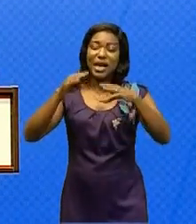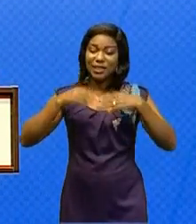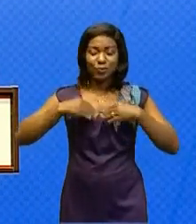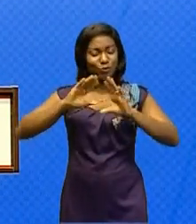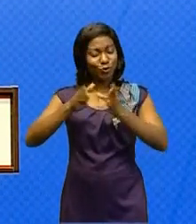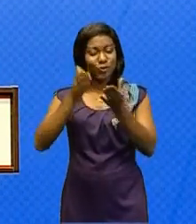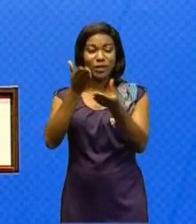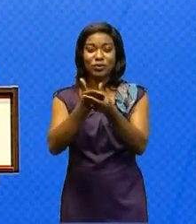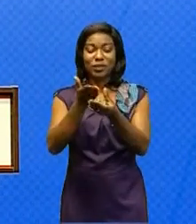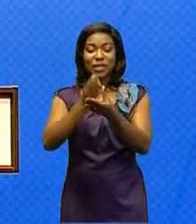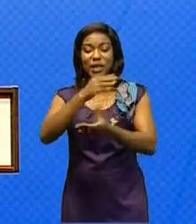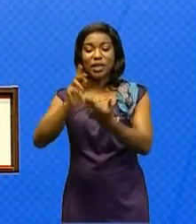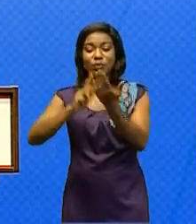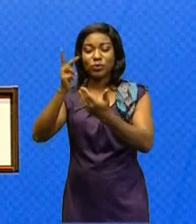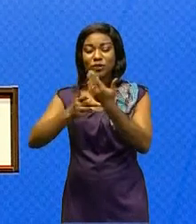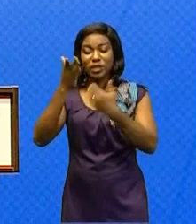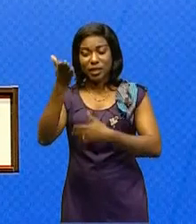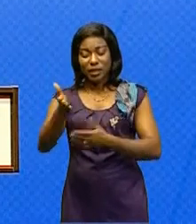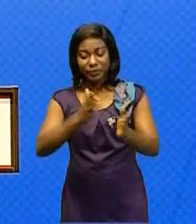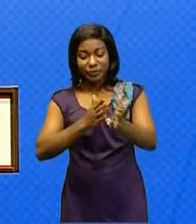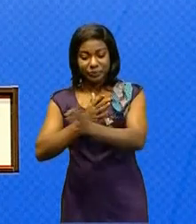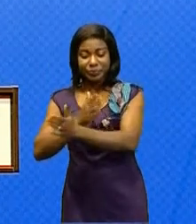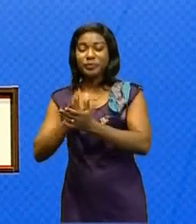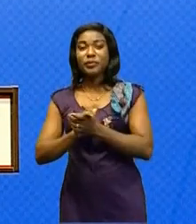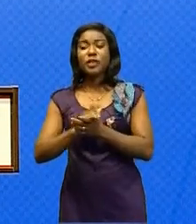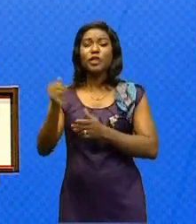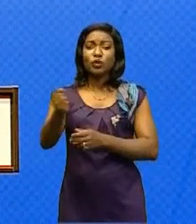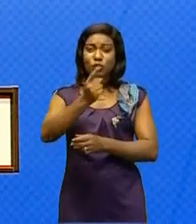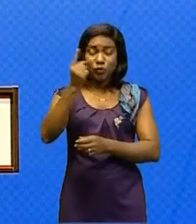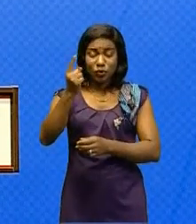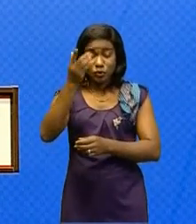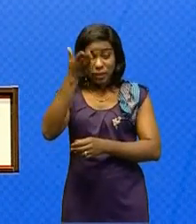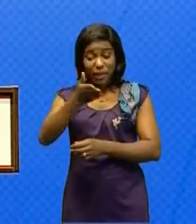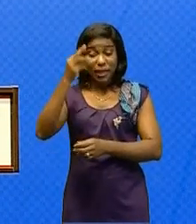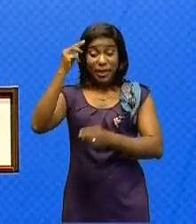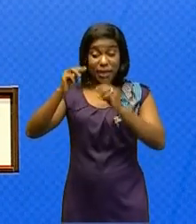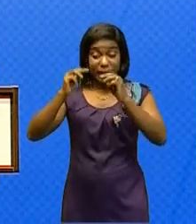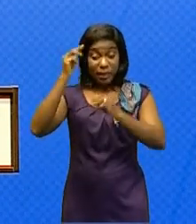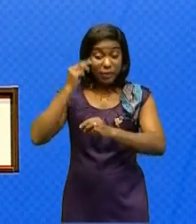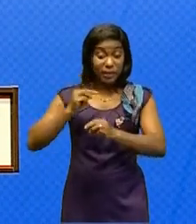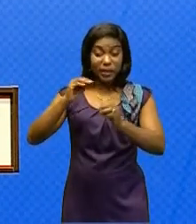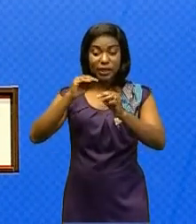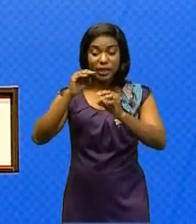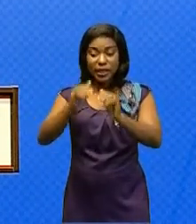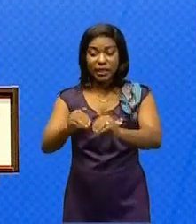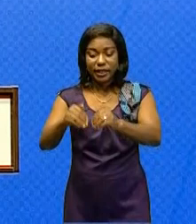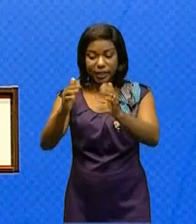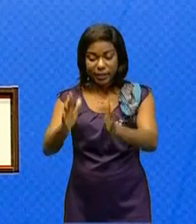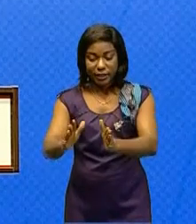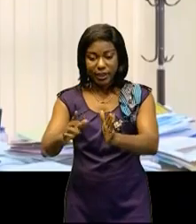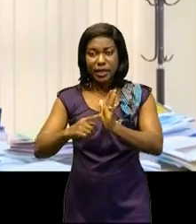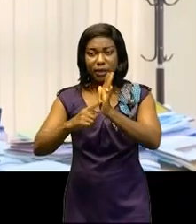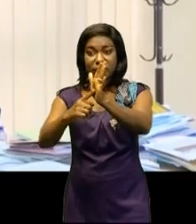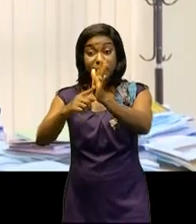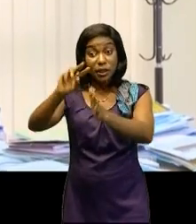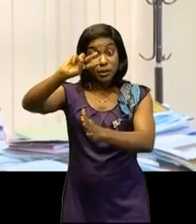dossiers. Toujours dans ce cadre, le ministre de l'Agriculture a présenté un deuxième dossier